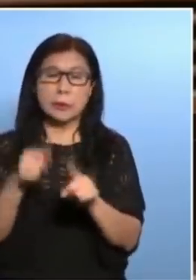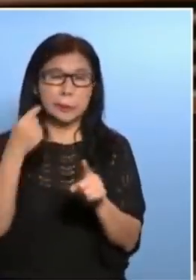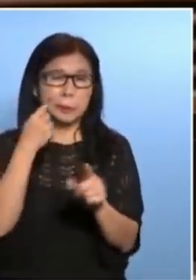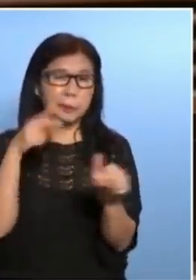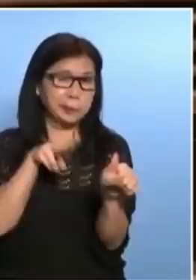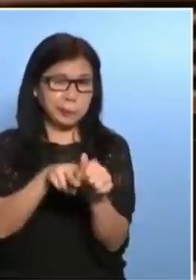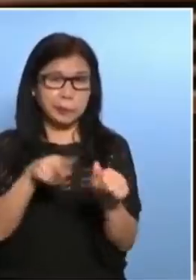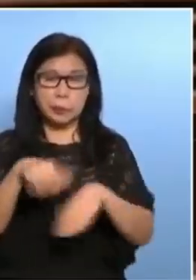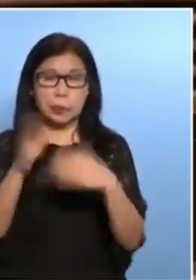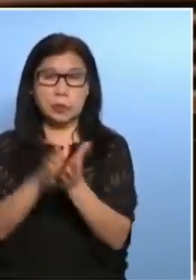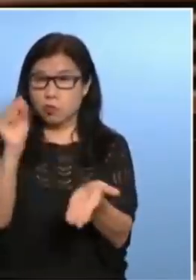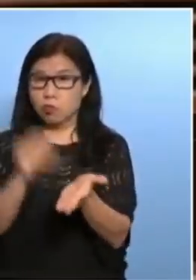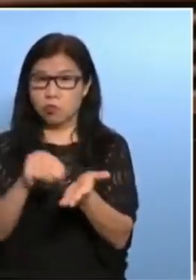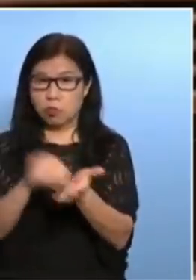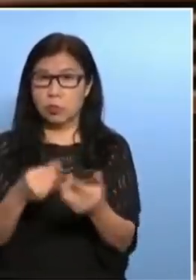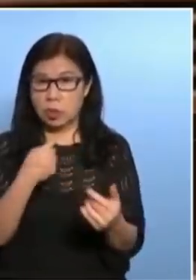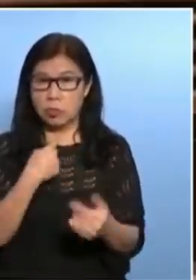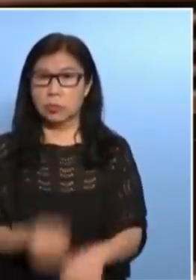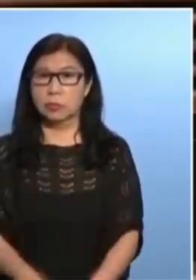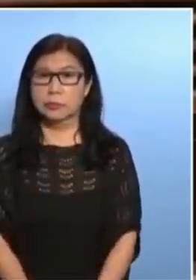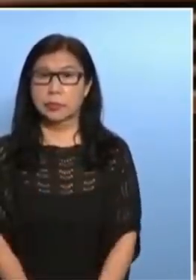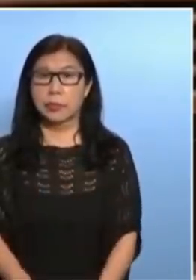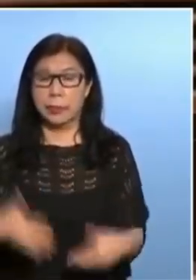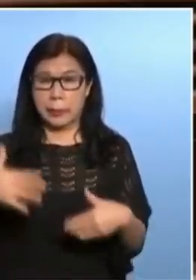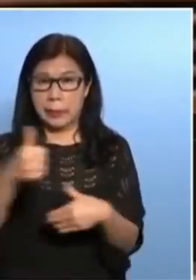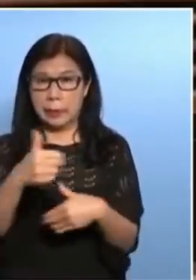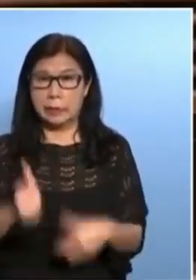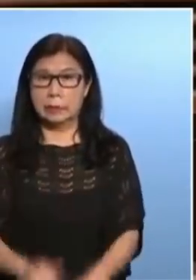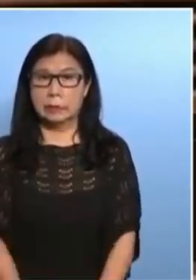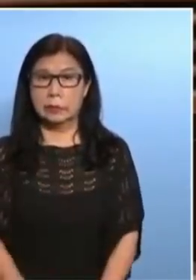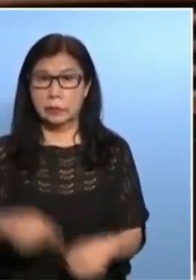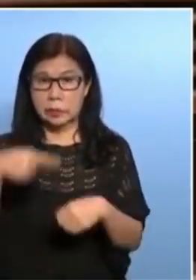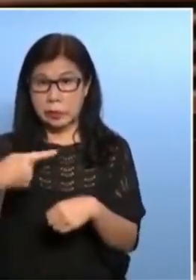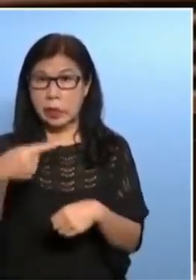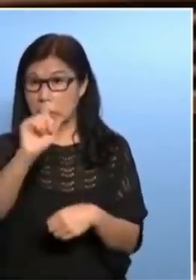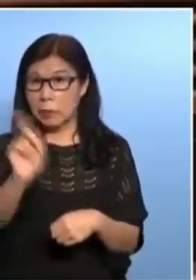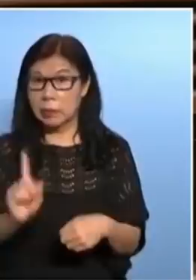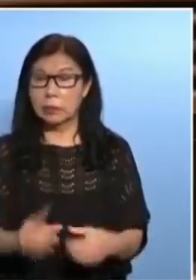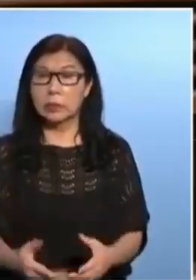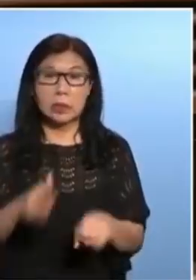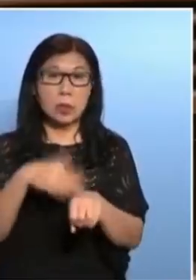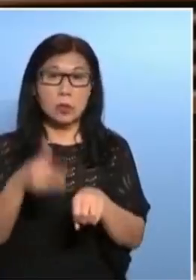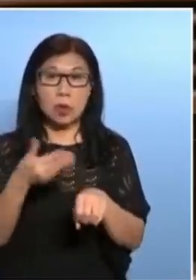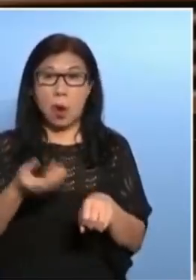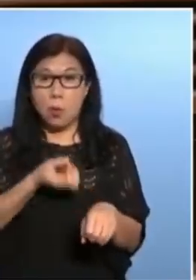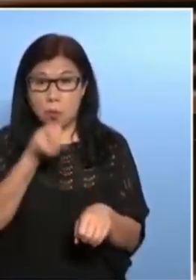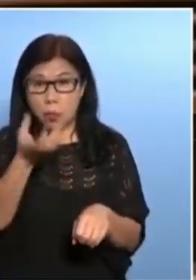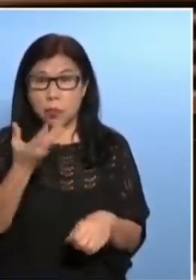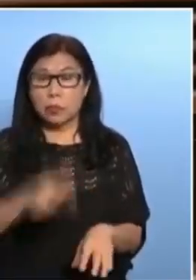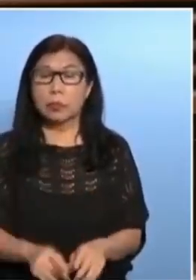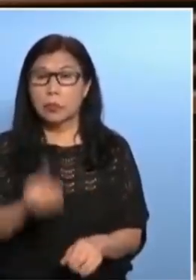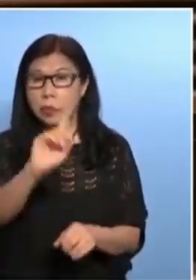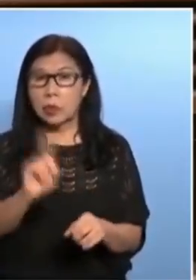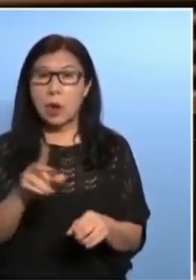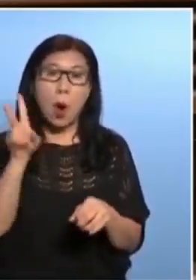行希望去定立的。主席，講到第一個原因呢，正如剛才提及，如